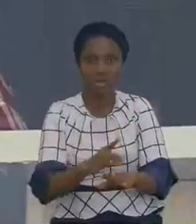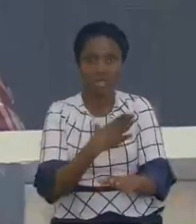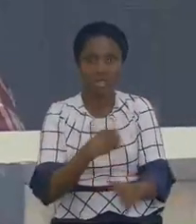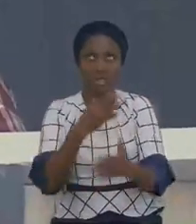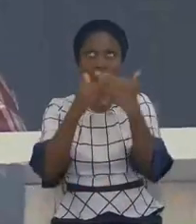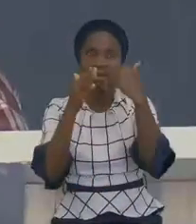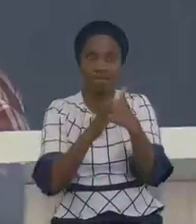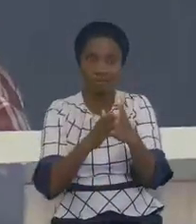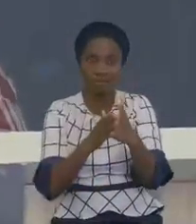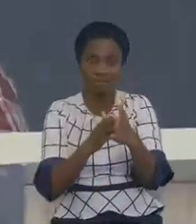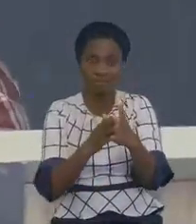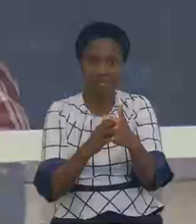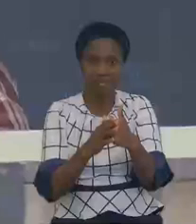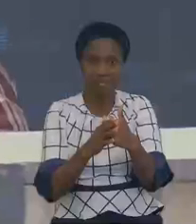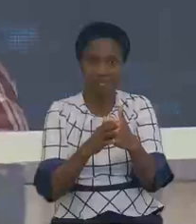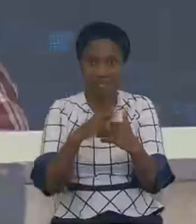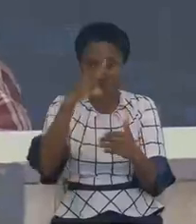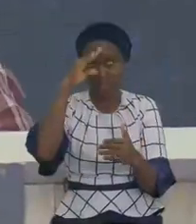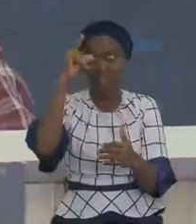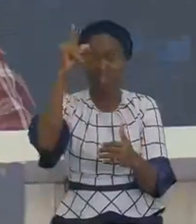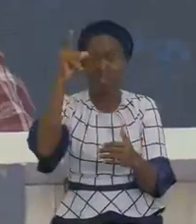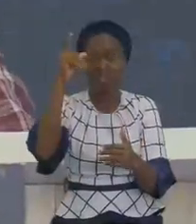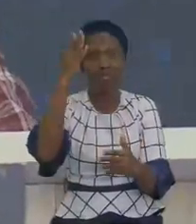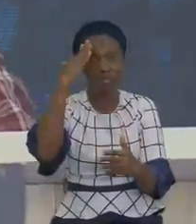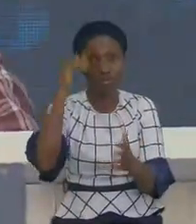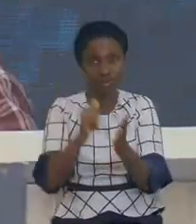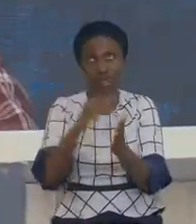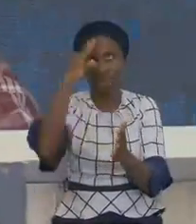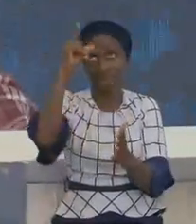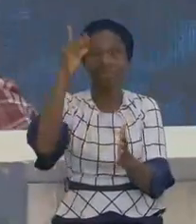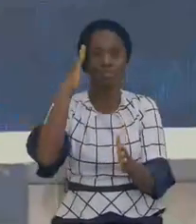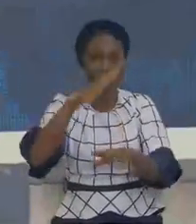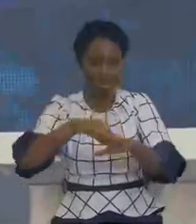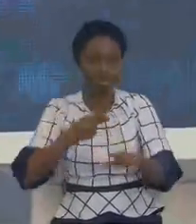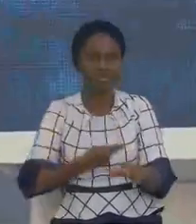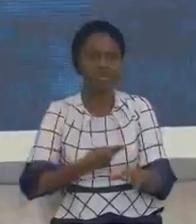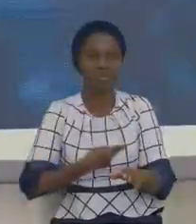Il sait qu'il va nous appeler à monter plus haut.